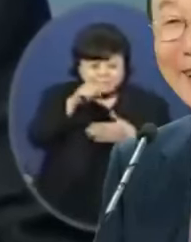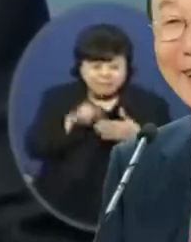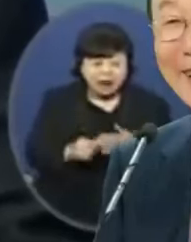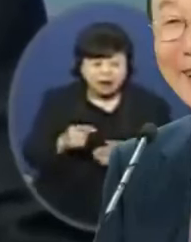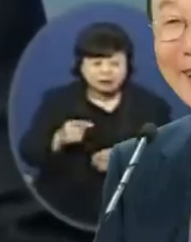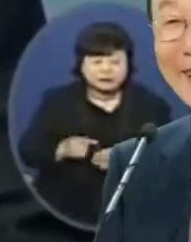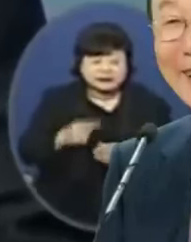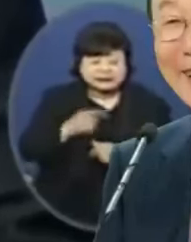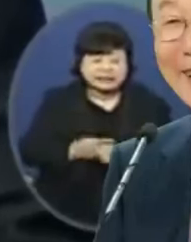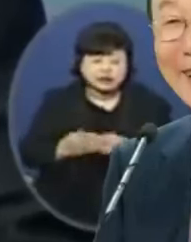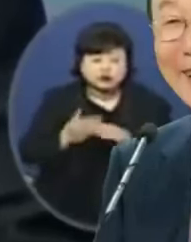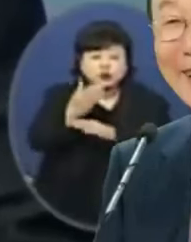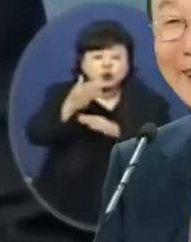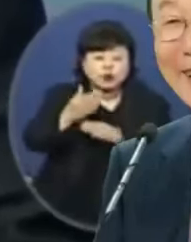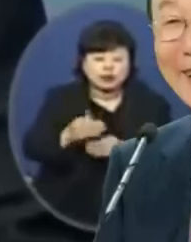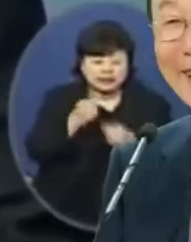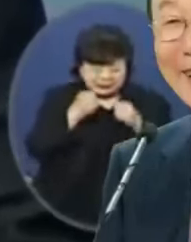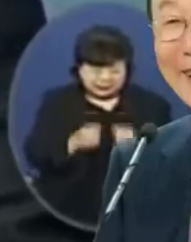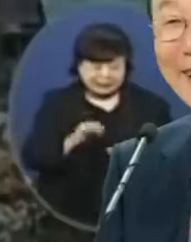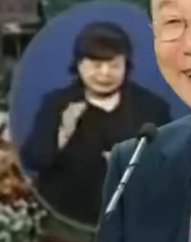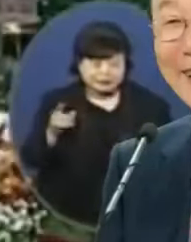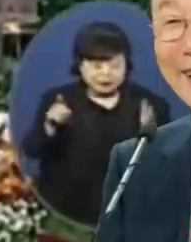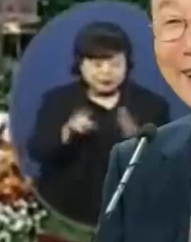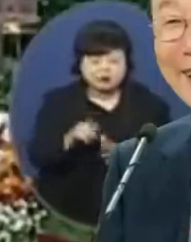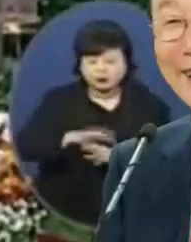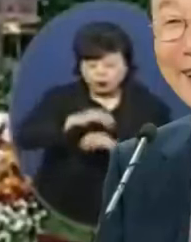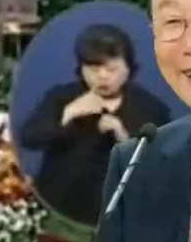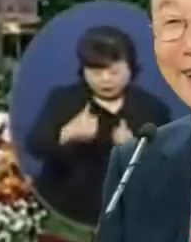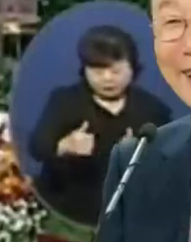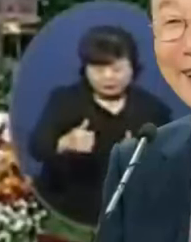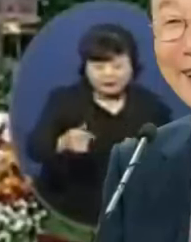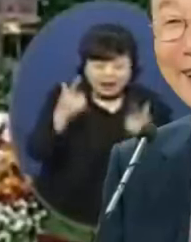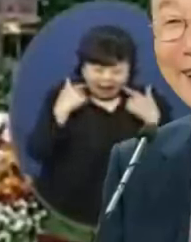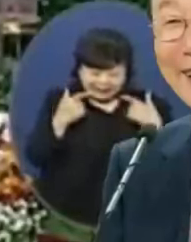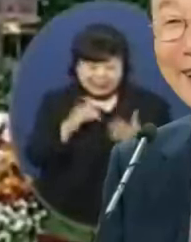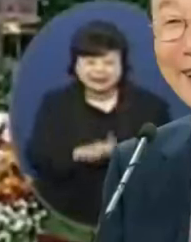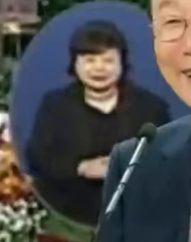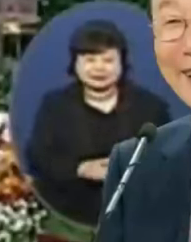초자연적인 삶을 사는 우리들이 되었은즉 믿음으로 도전하고 언제나